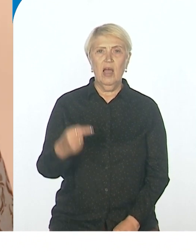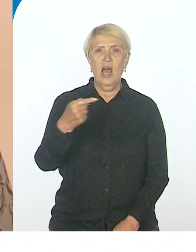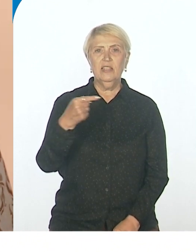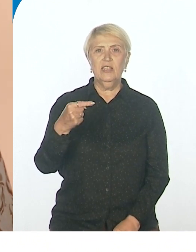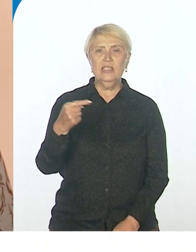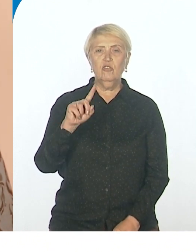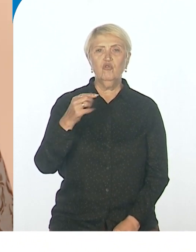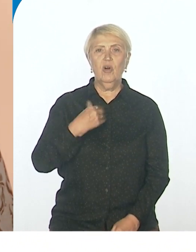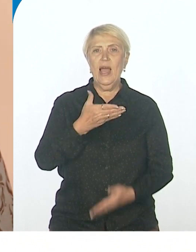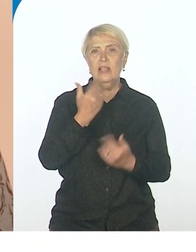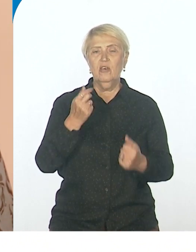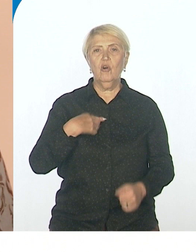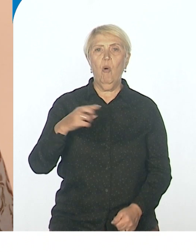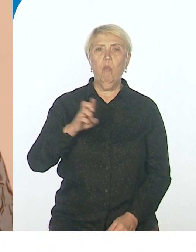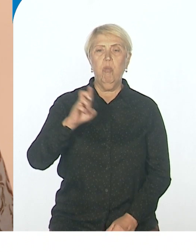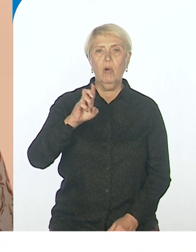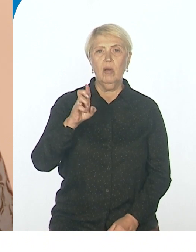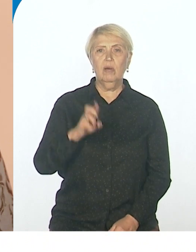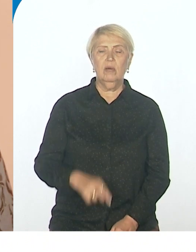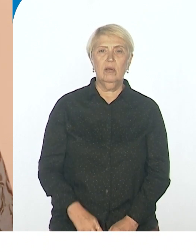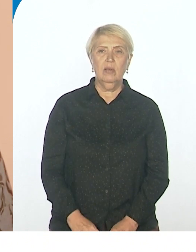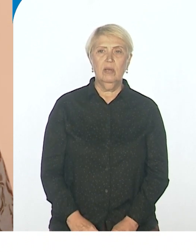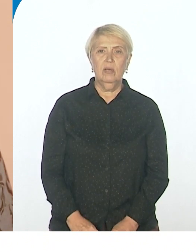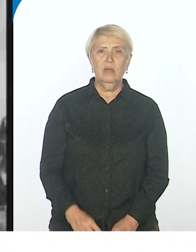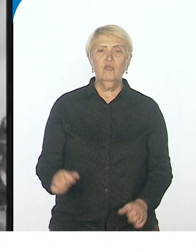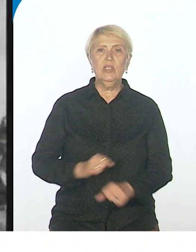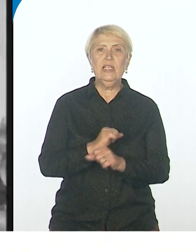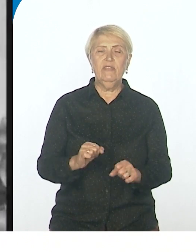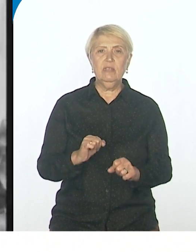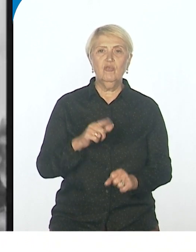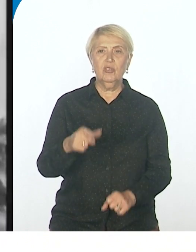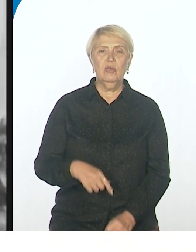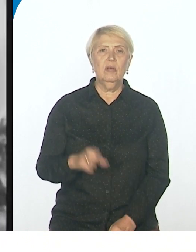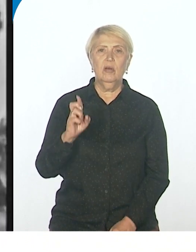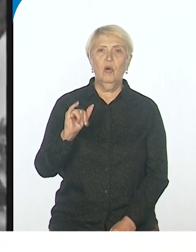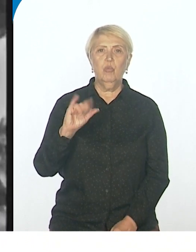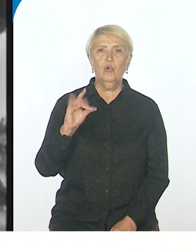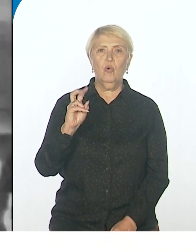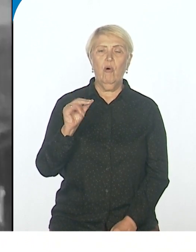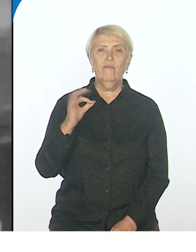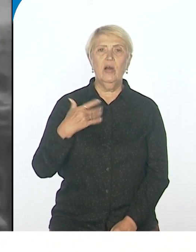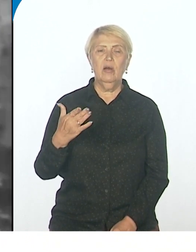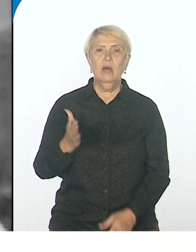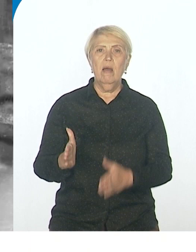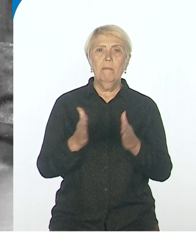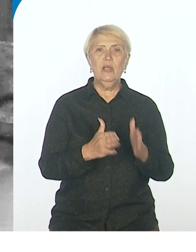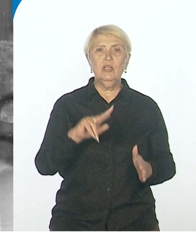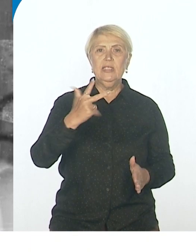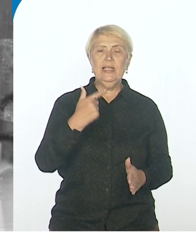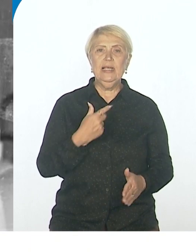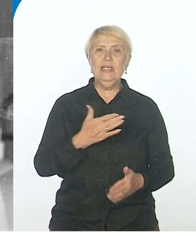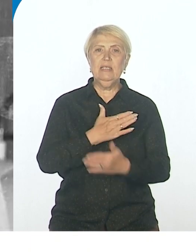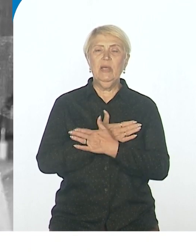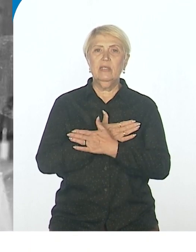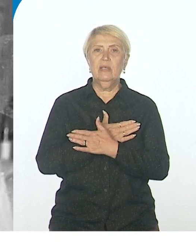как я говорил, высшего разума, это было просто невозможно. Валерий Бурков перенес 3 клинические смерти, заглянул